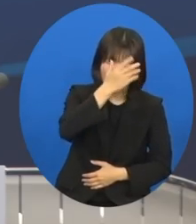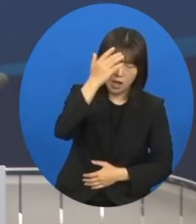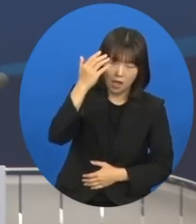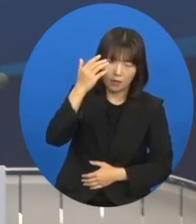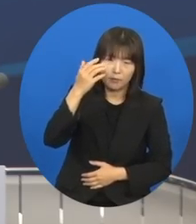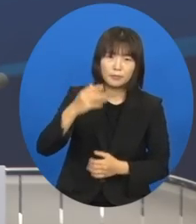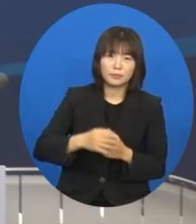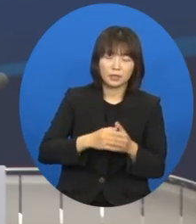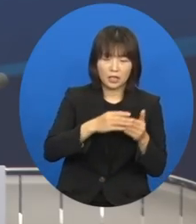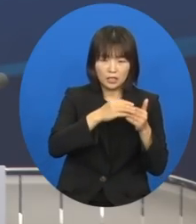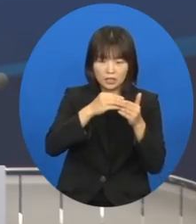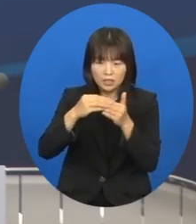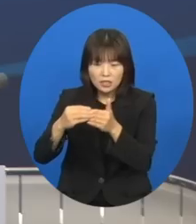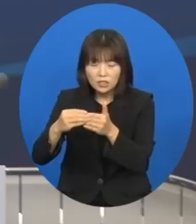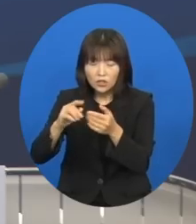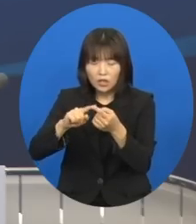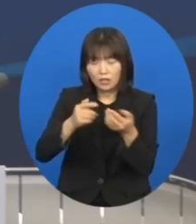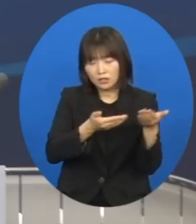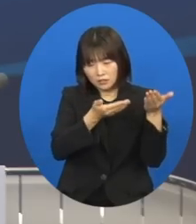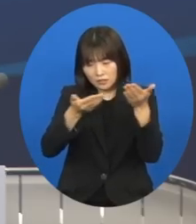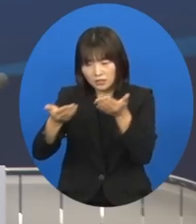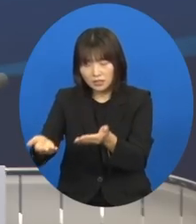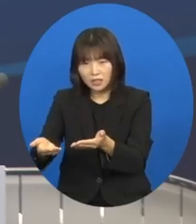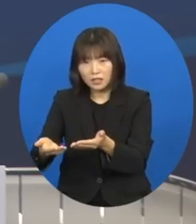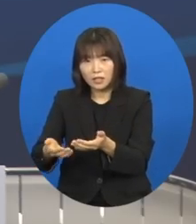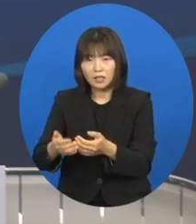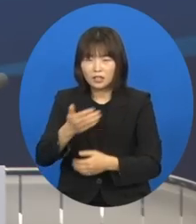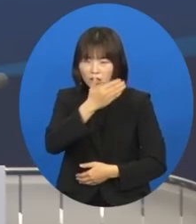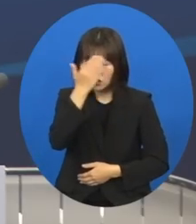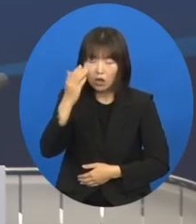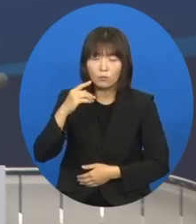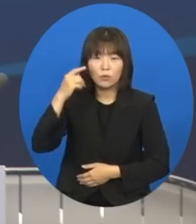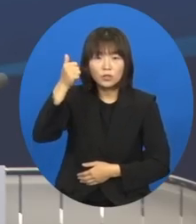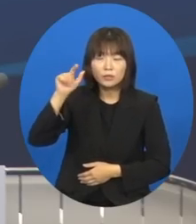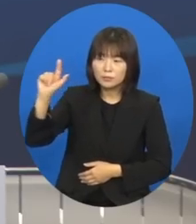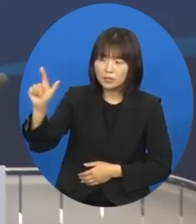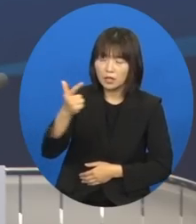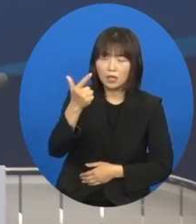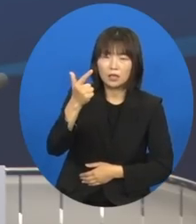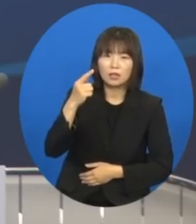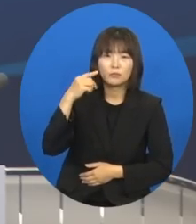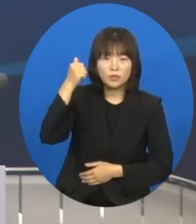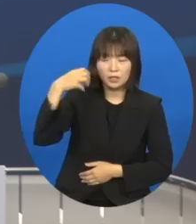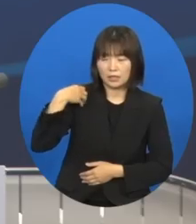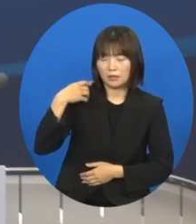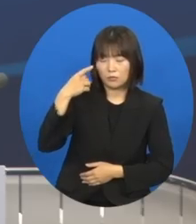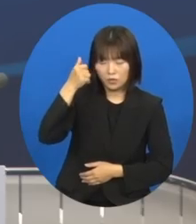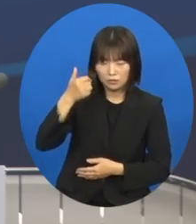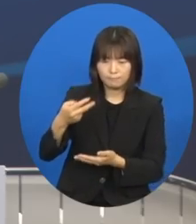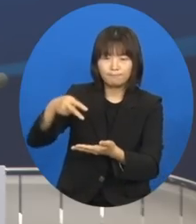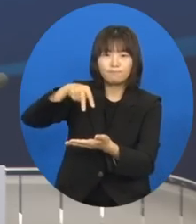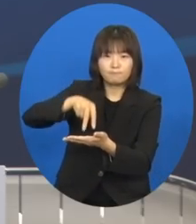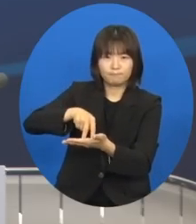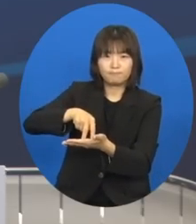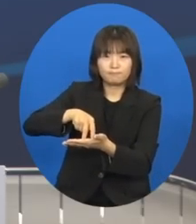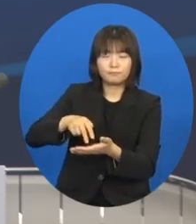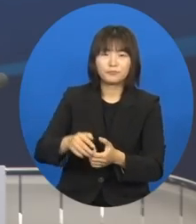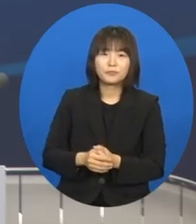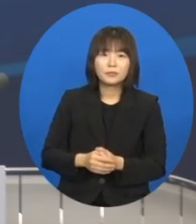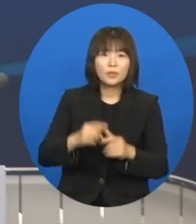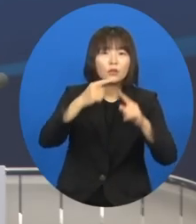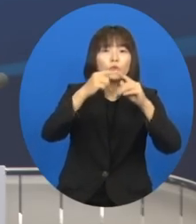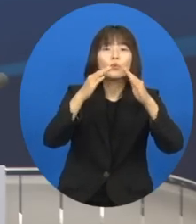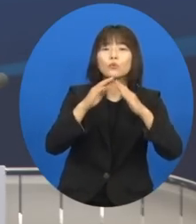젊은 목사님 여호수아 같은 리더십으로 김다희 목사님을 세워주셨어요. 이 교회? 교회는 뭐죠? 그냥